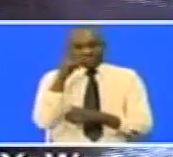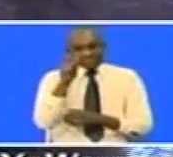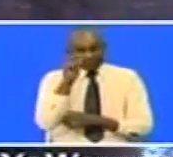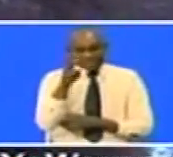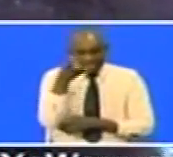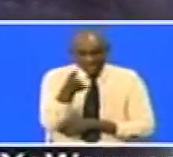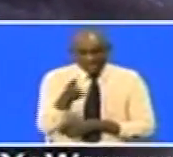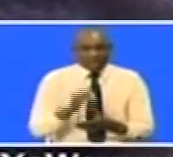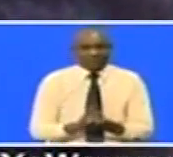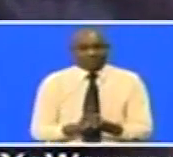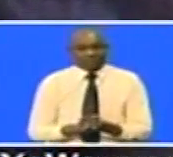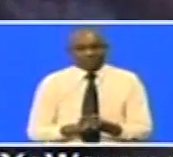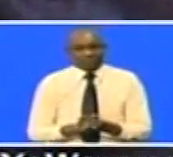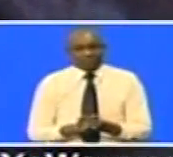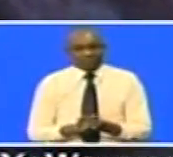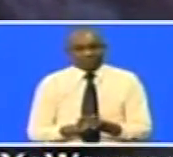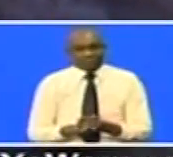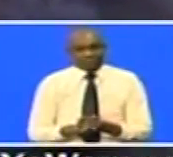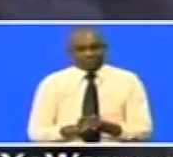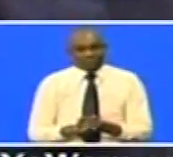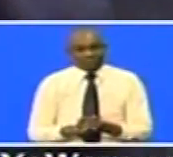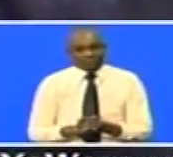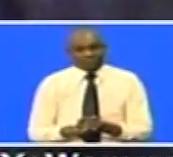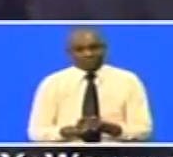mahali walisukuliwa. Huko kwa lao nini? Halo?